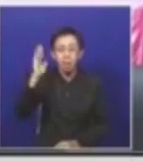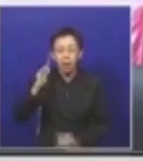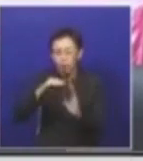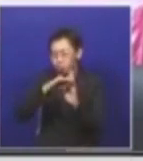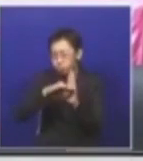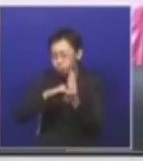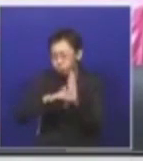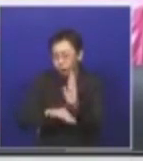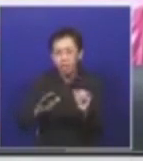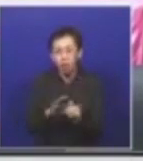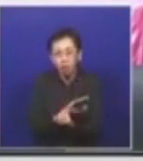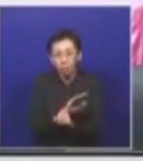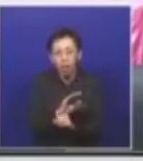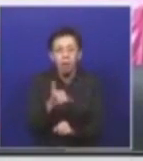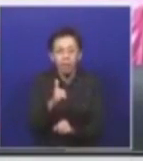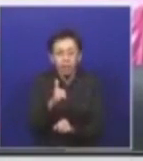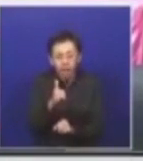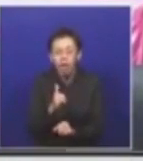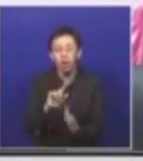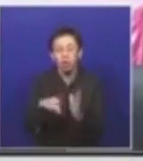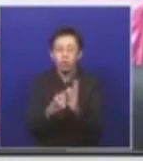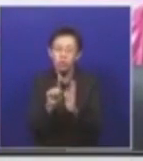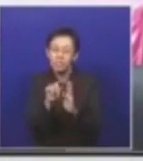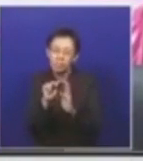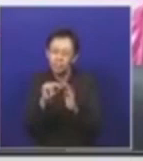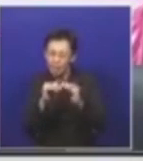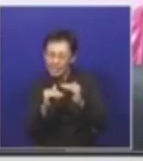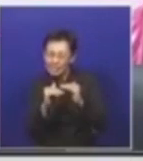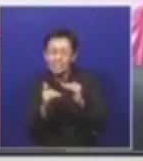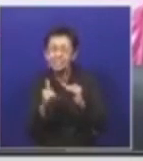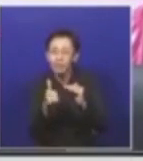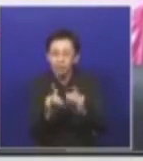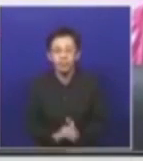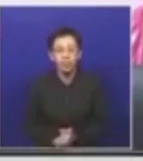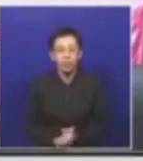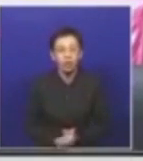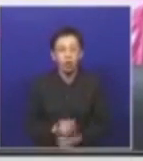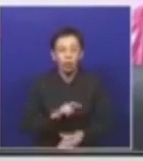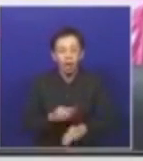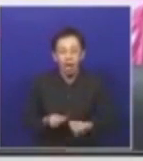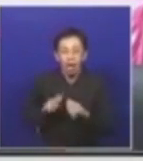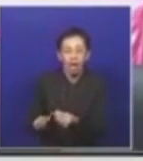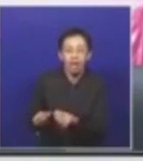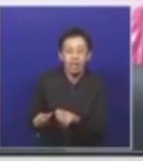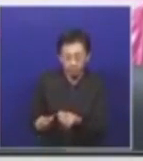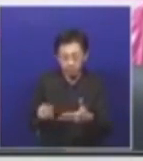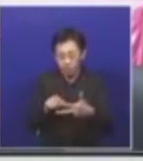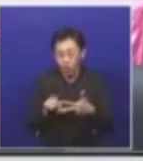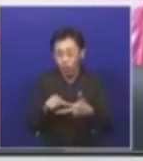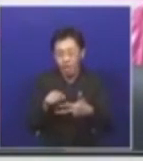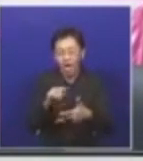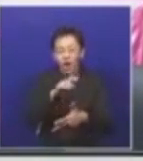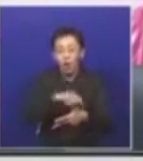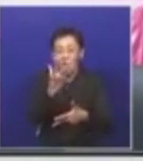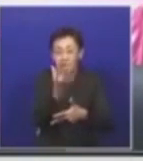นกระบวนความก็อาจจะไม่พออาจจะไม่ถึงขนาดนั้นก็จะจบก่อนก็จะเหลือเวลาให้กับเพื่อนผมอีก2ท่าน